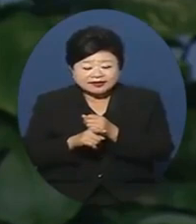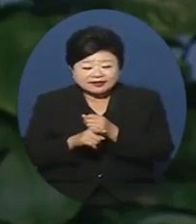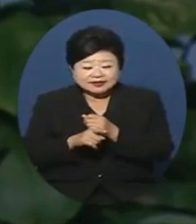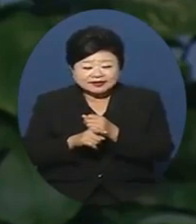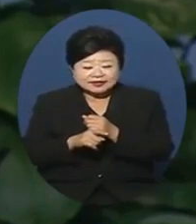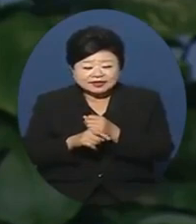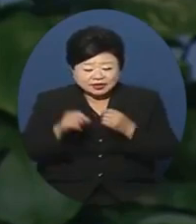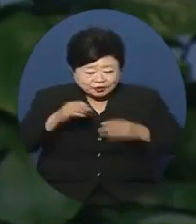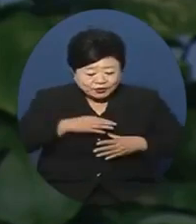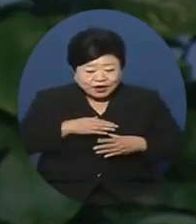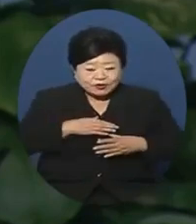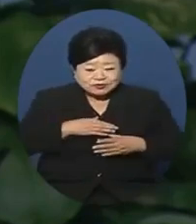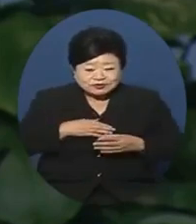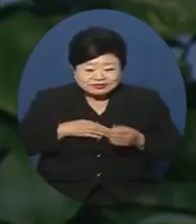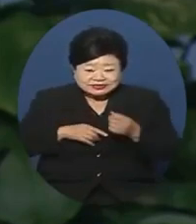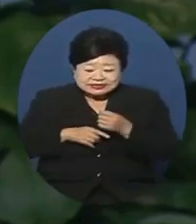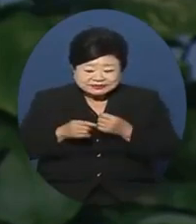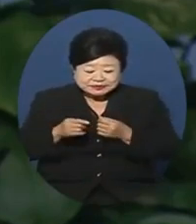희한하냐 하면